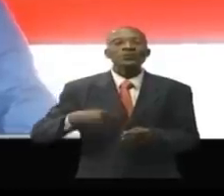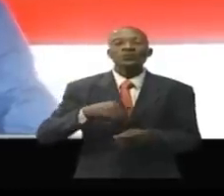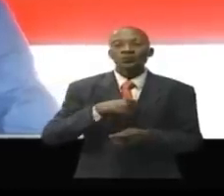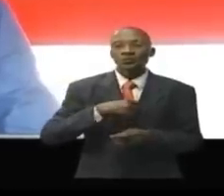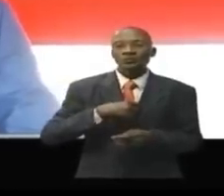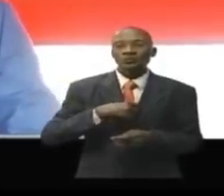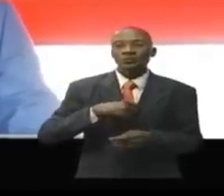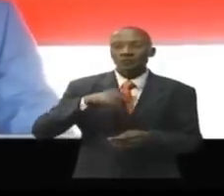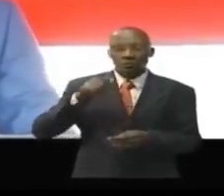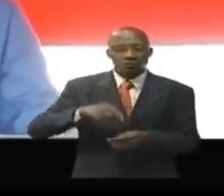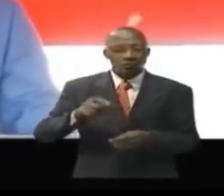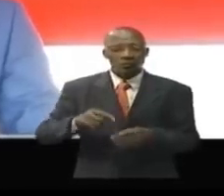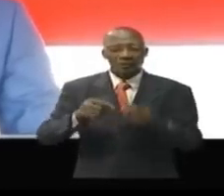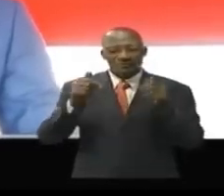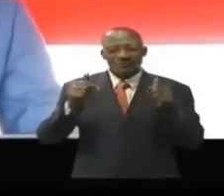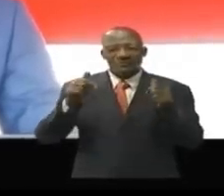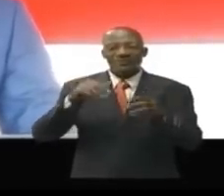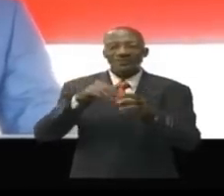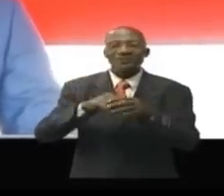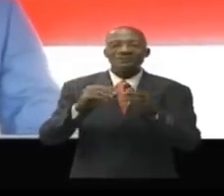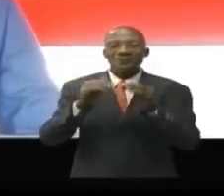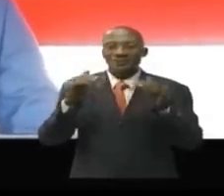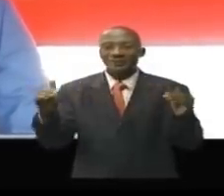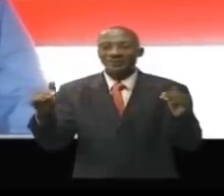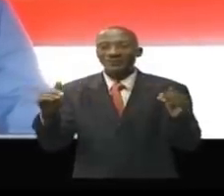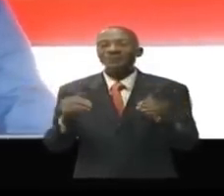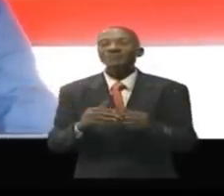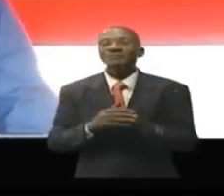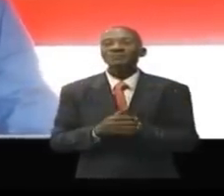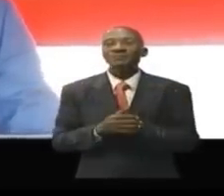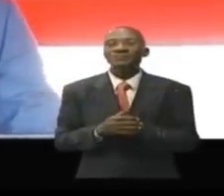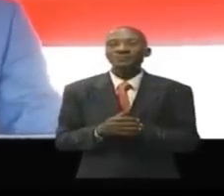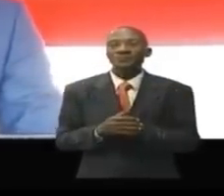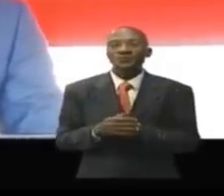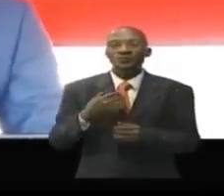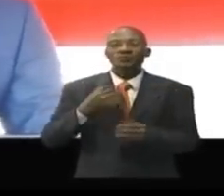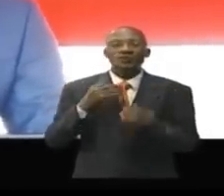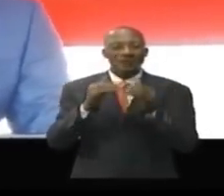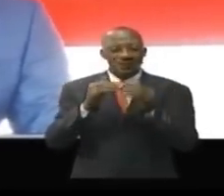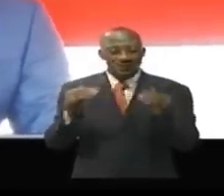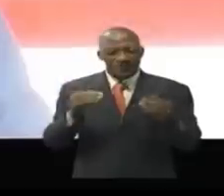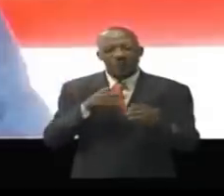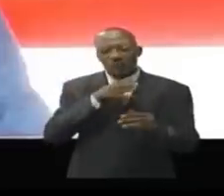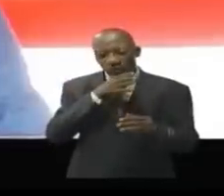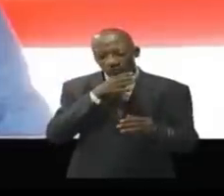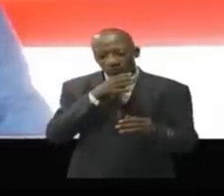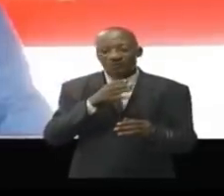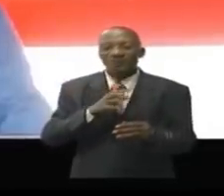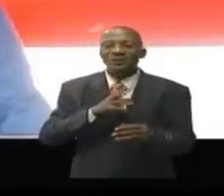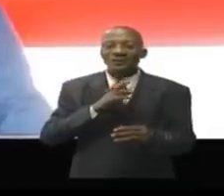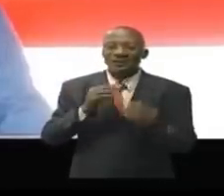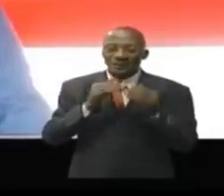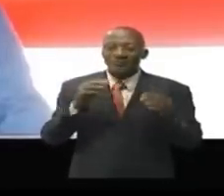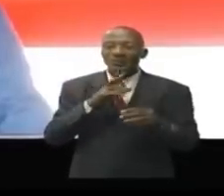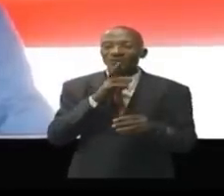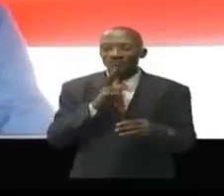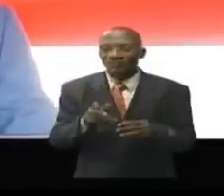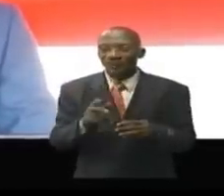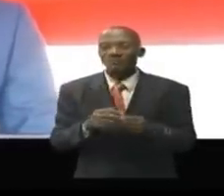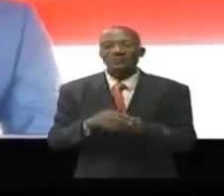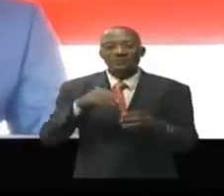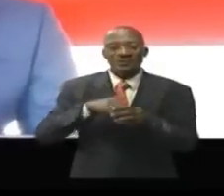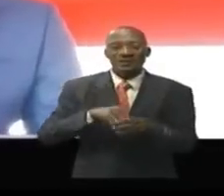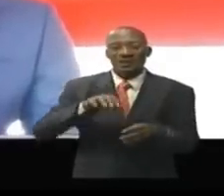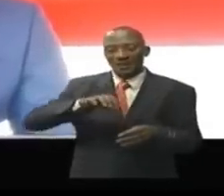de construire ensemble une paix durable et définitive. À l'est de la République démocratique du